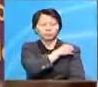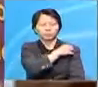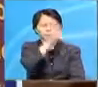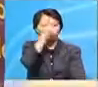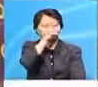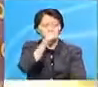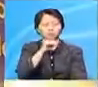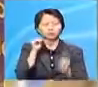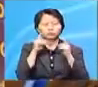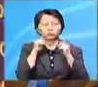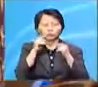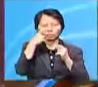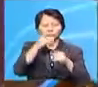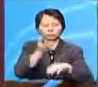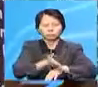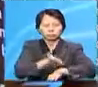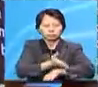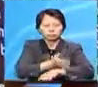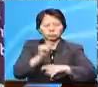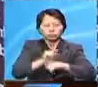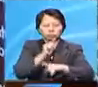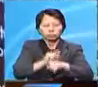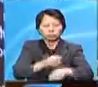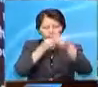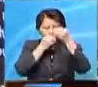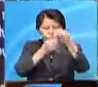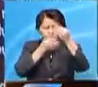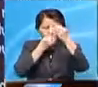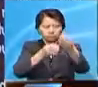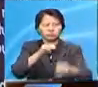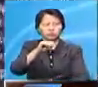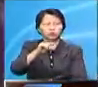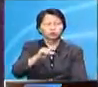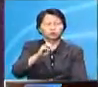kerajaan dan swasta untuk memerkasa penggunaan maklumat